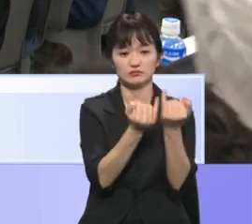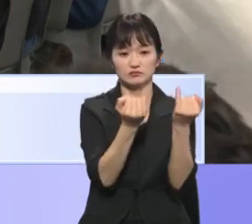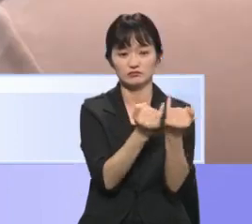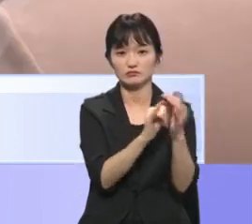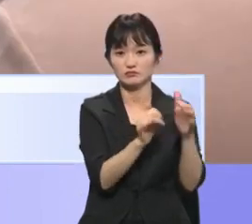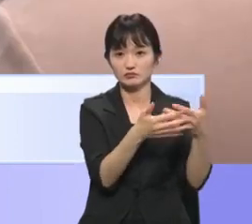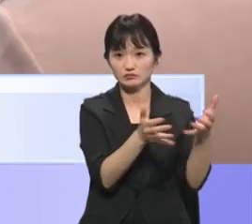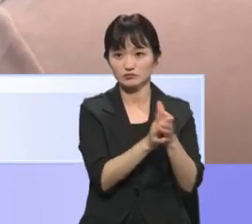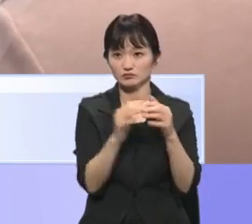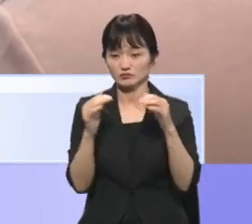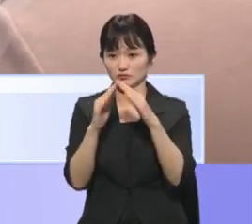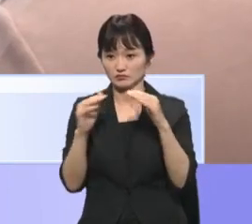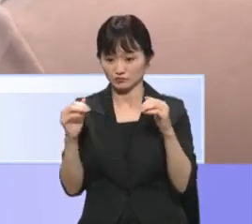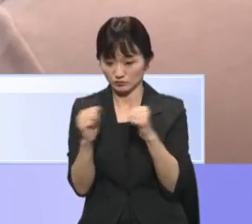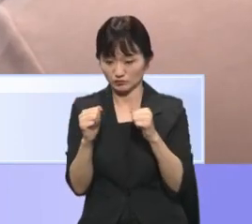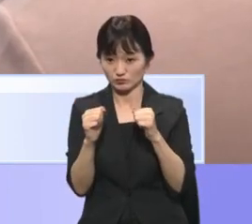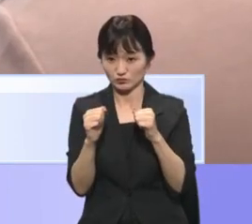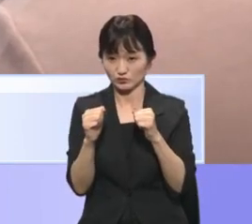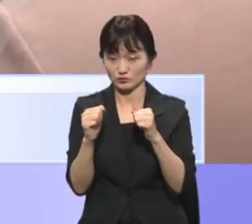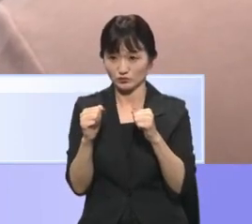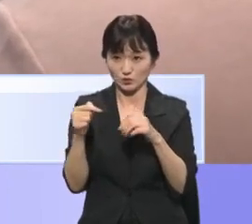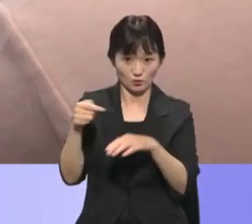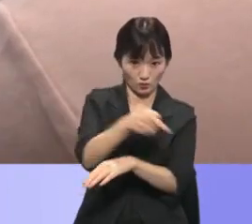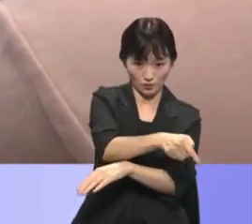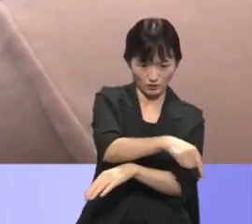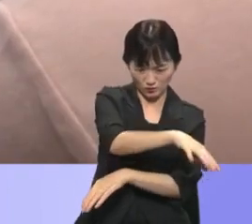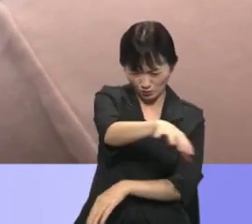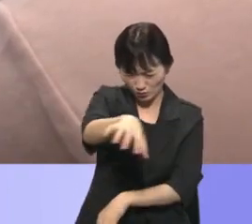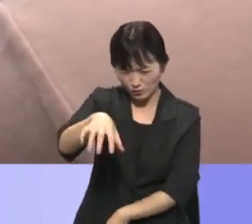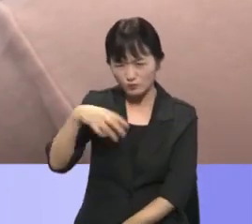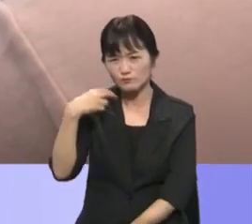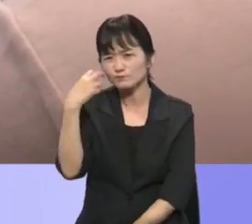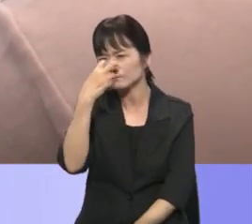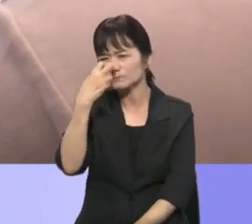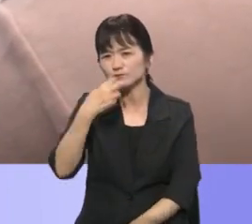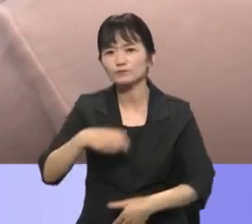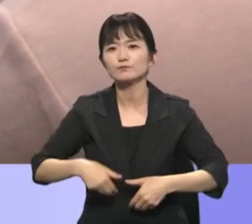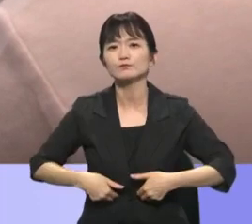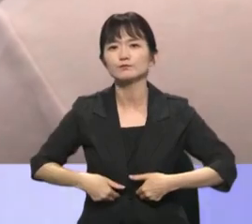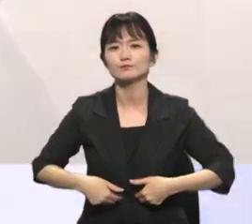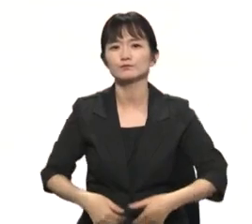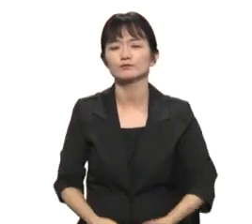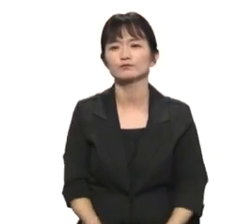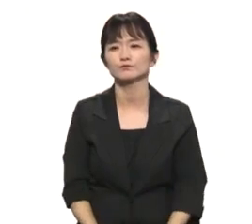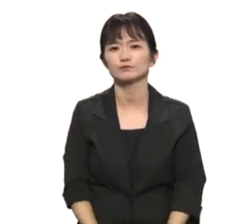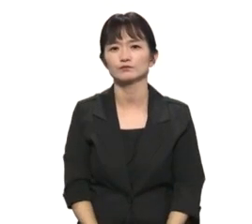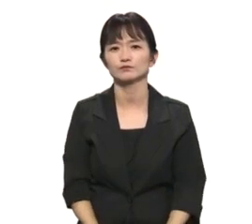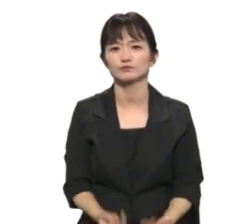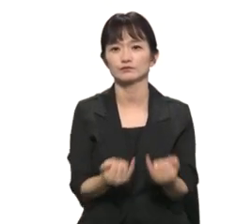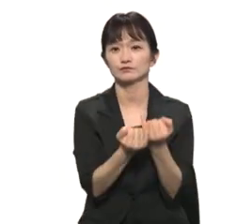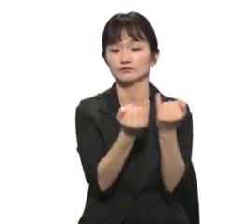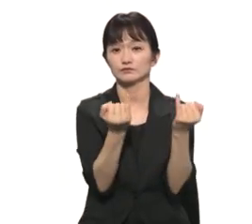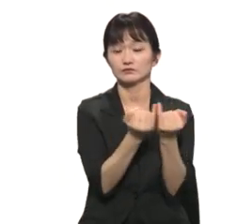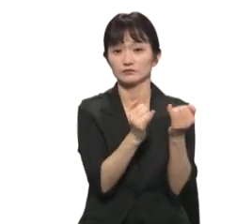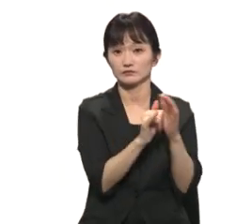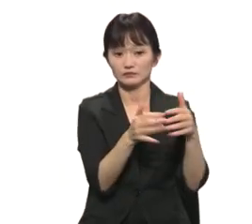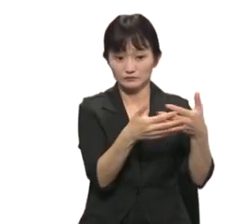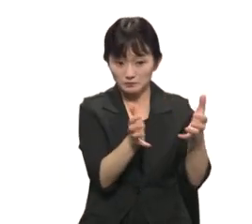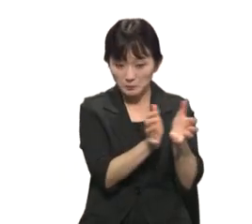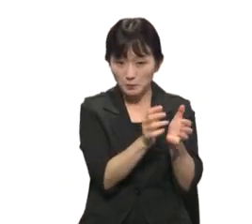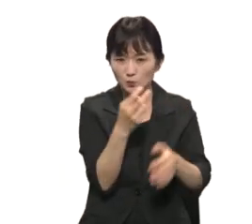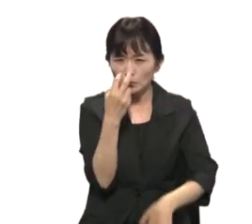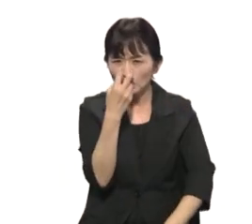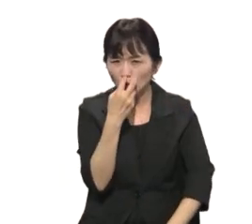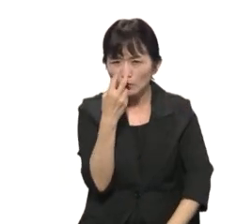여과부라든지 전북도를 넘어서 광범위한 저는 감찰이 필요한 부분이라고 봅니다 그런데 이제 여가부를 이제 감찰을 하는